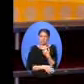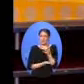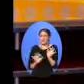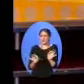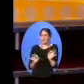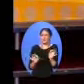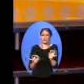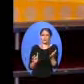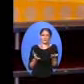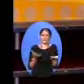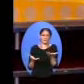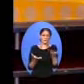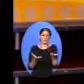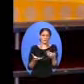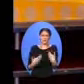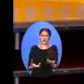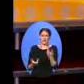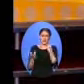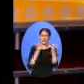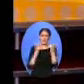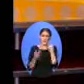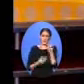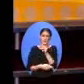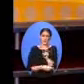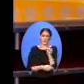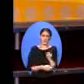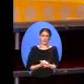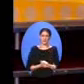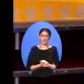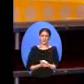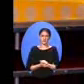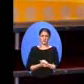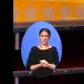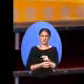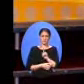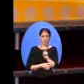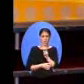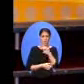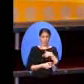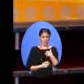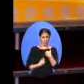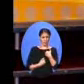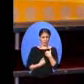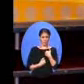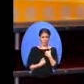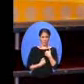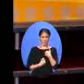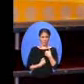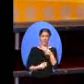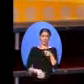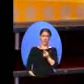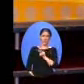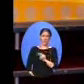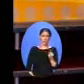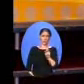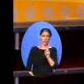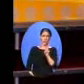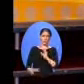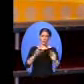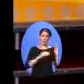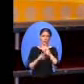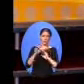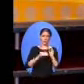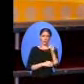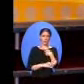הייתי חסרת ידע בנושא, ולא כל כך באשמתי. זה נושא שלא דיברו עליו.